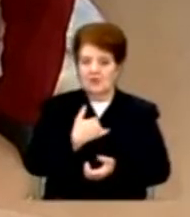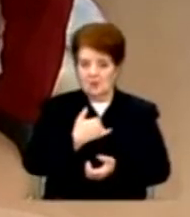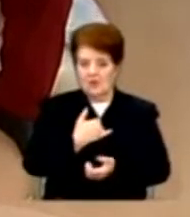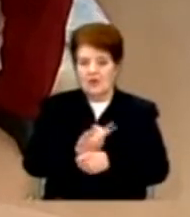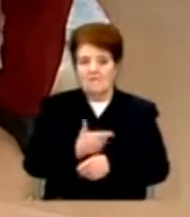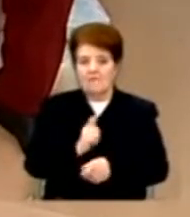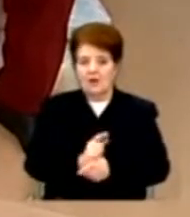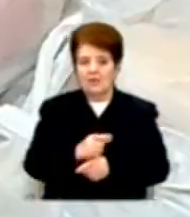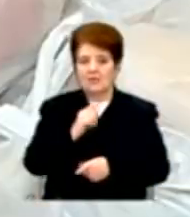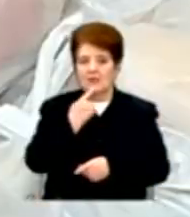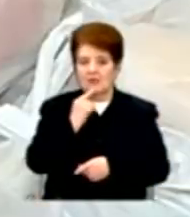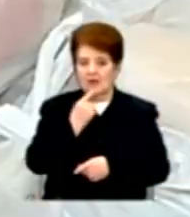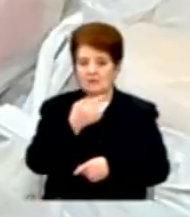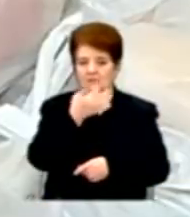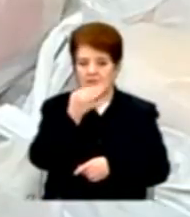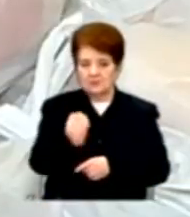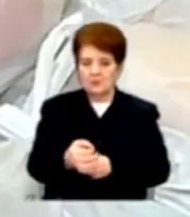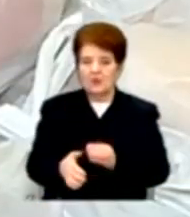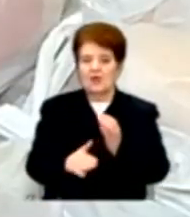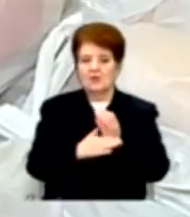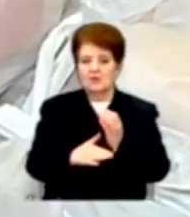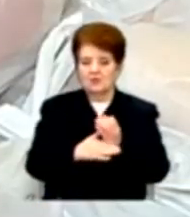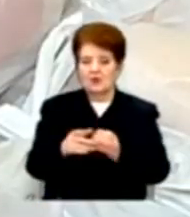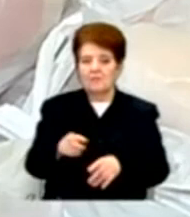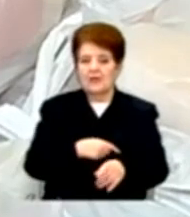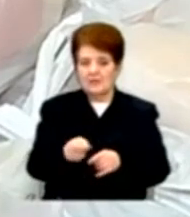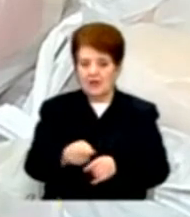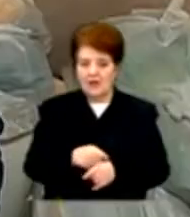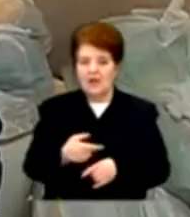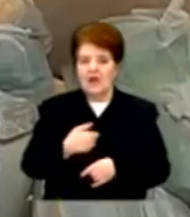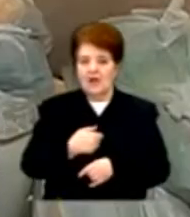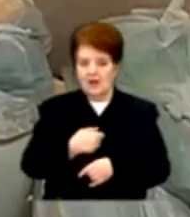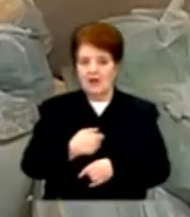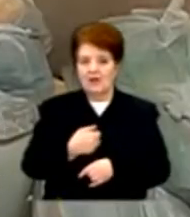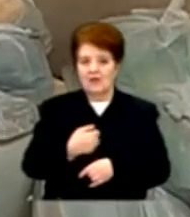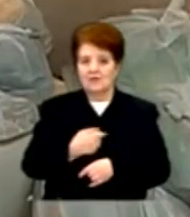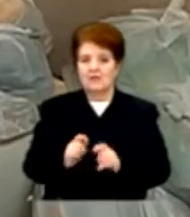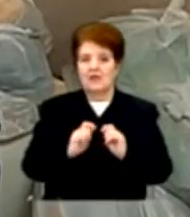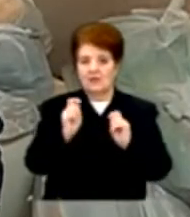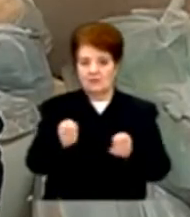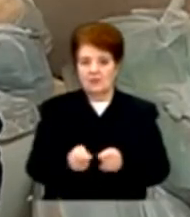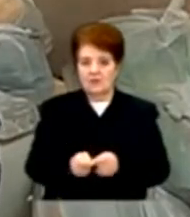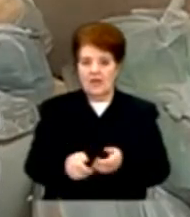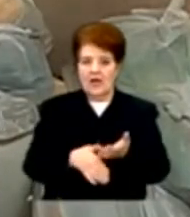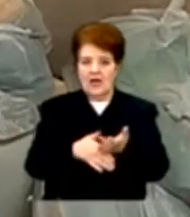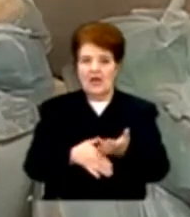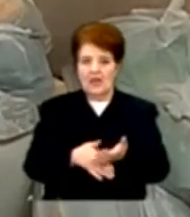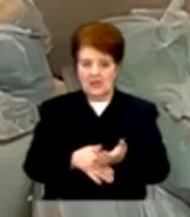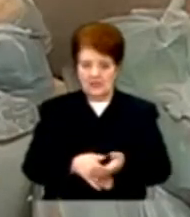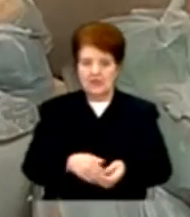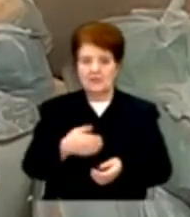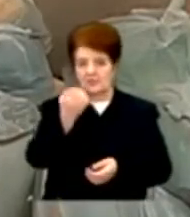foarte greu de întreținut. Un ajutor de ăsta material, care nou ne-l acordă Caritas, noi suntem